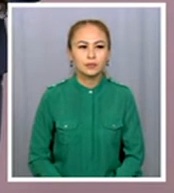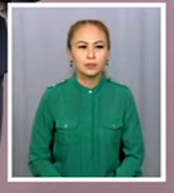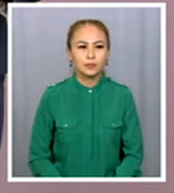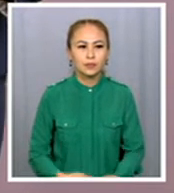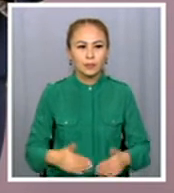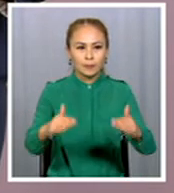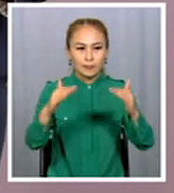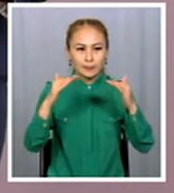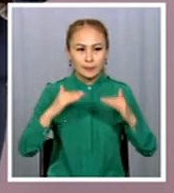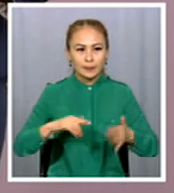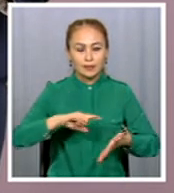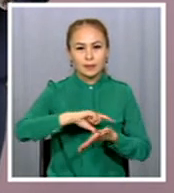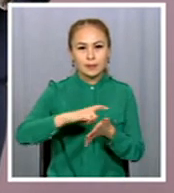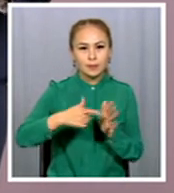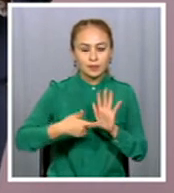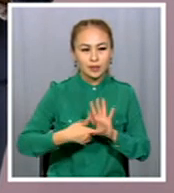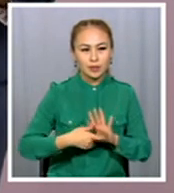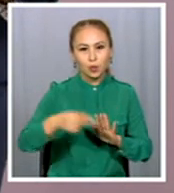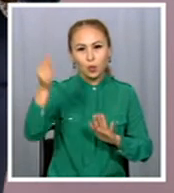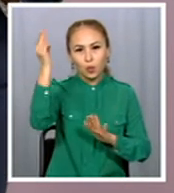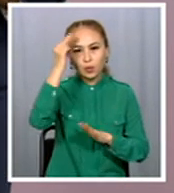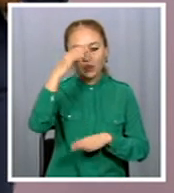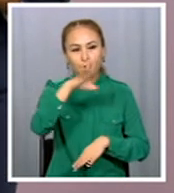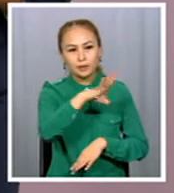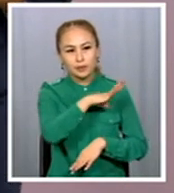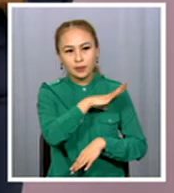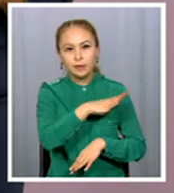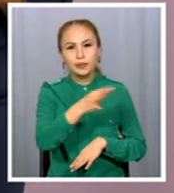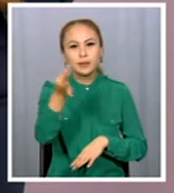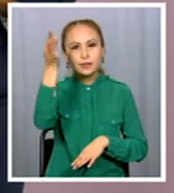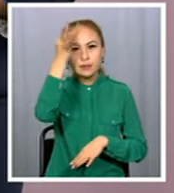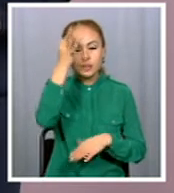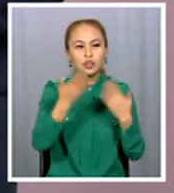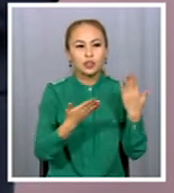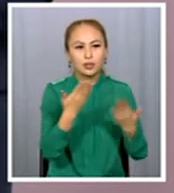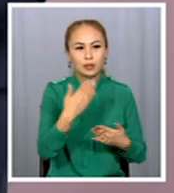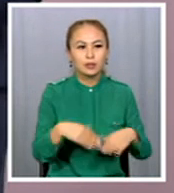Төменгі сыныптарда оқығандарың есте шығар.